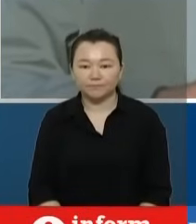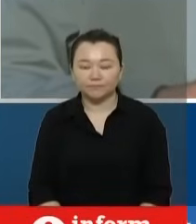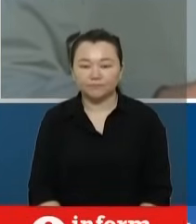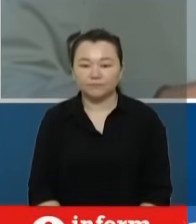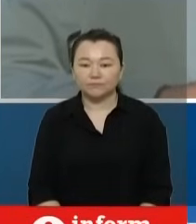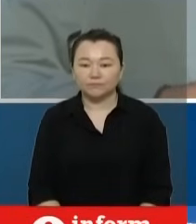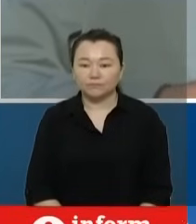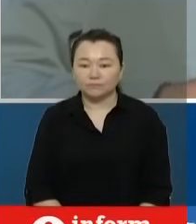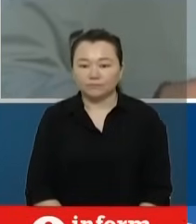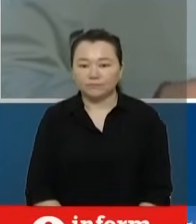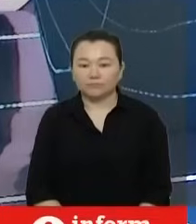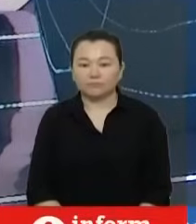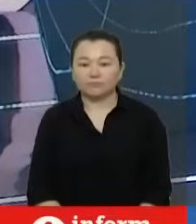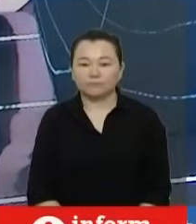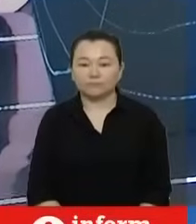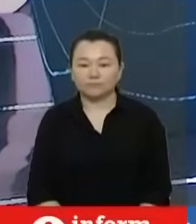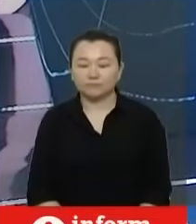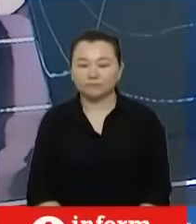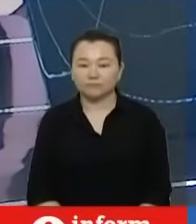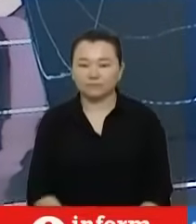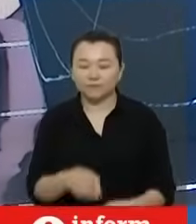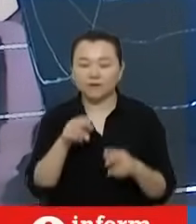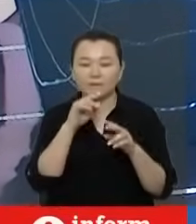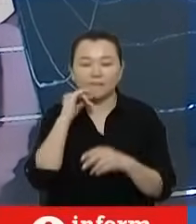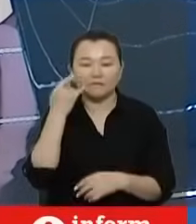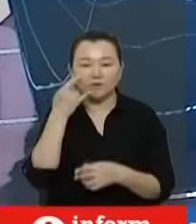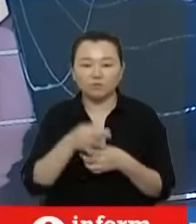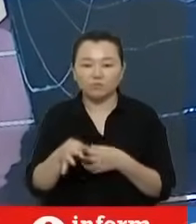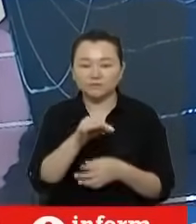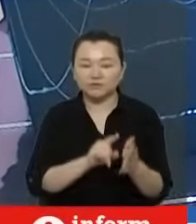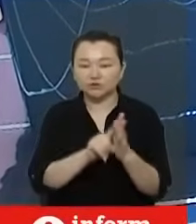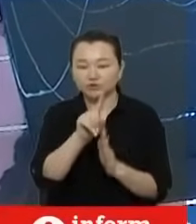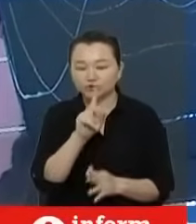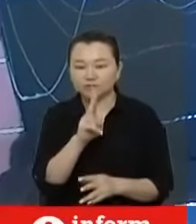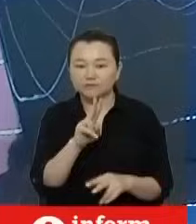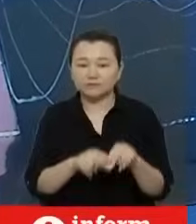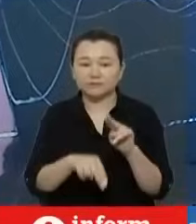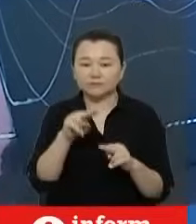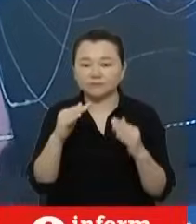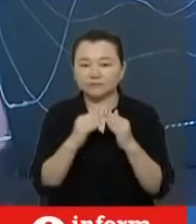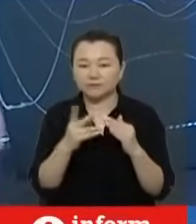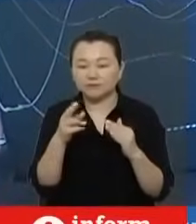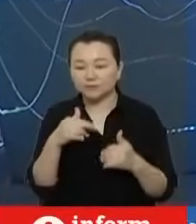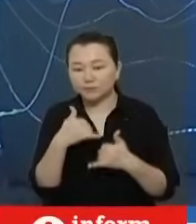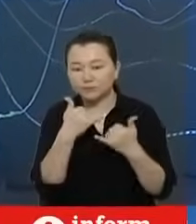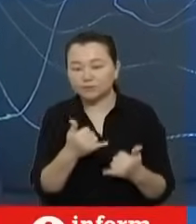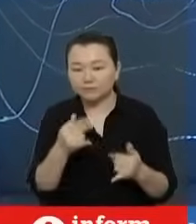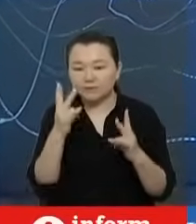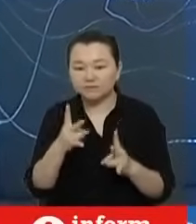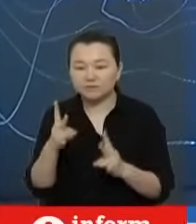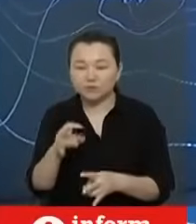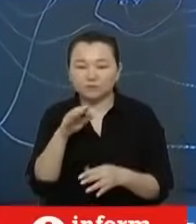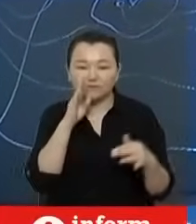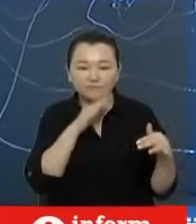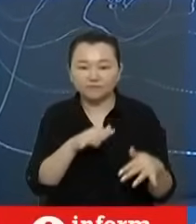Сулейменов, Информбюро. В Павлодарской области приступают к строительству жилья для пострадавших от паводков.